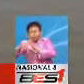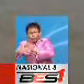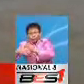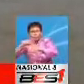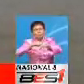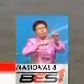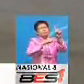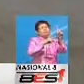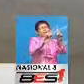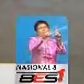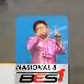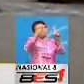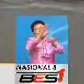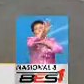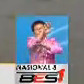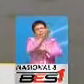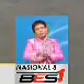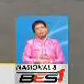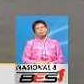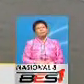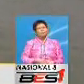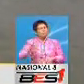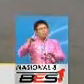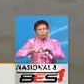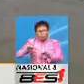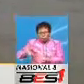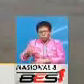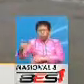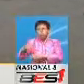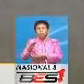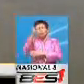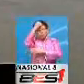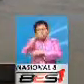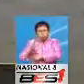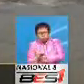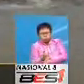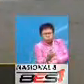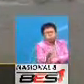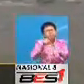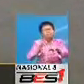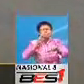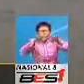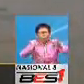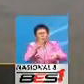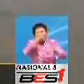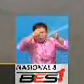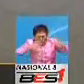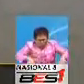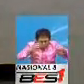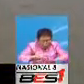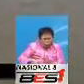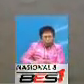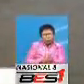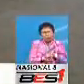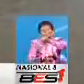1115 tengah hari tadi ia tidak dapat bergerak kerana air surut dan kemungkinan sesat setelah mengikut arus